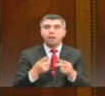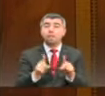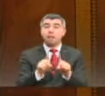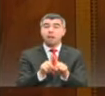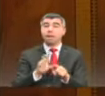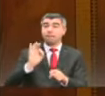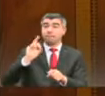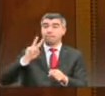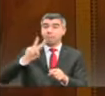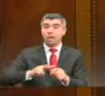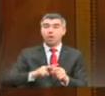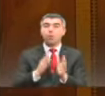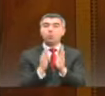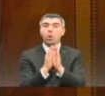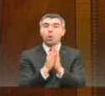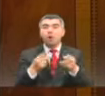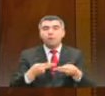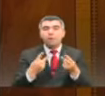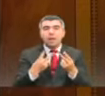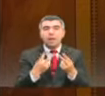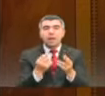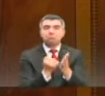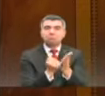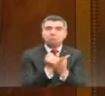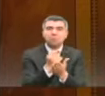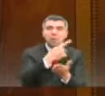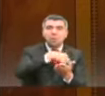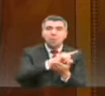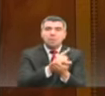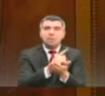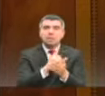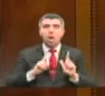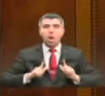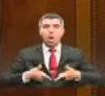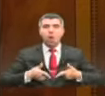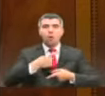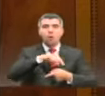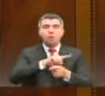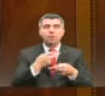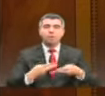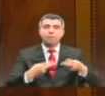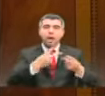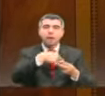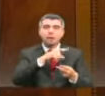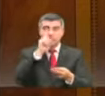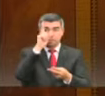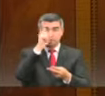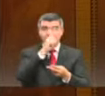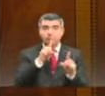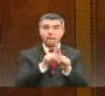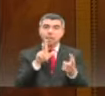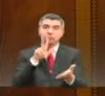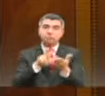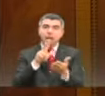لغة رسمية، عبر الإسراع في تفعيل القانون التنظيمي المتعلق بها بعد اعتماده من